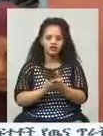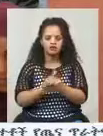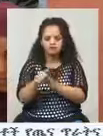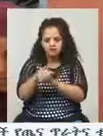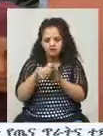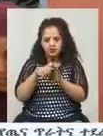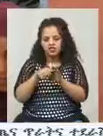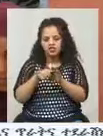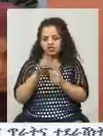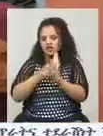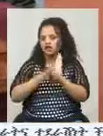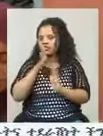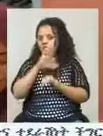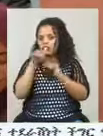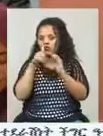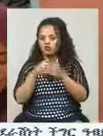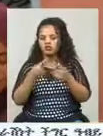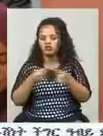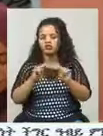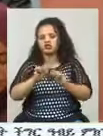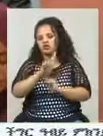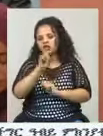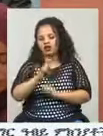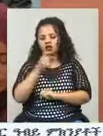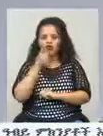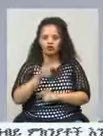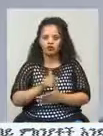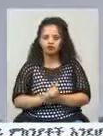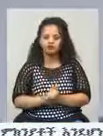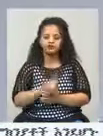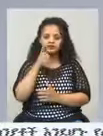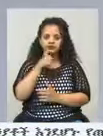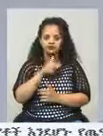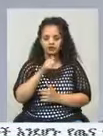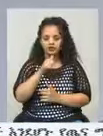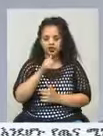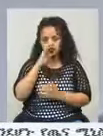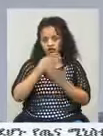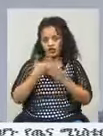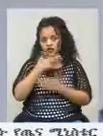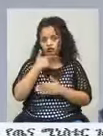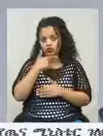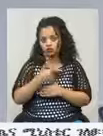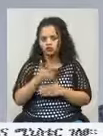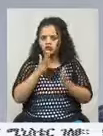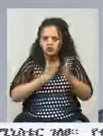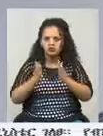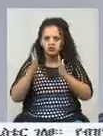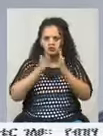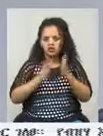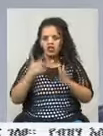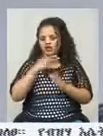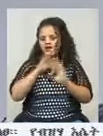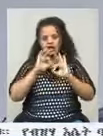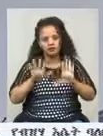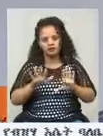በድብቅም እንዳይከሰት የሁሉንም ጥረት ይጠይቃል ብለዋል። ሴት ልጄ ልትገረዝ ነው ብሎ ድግስ ተደግሶ የሚገርስ